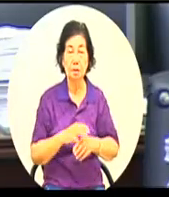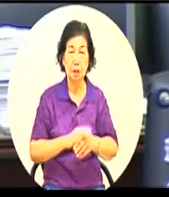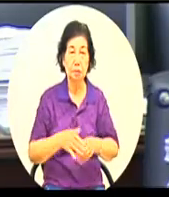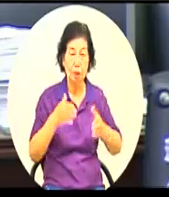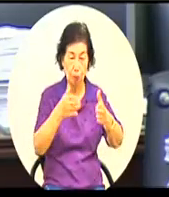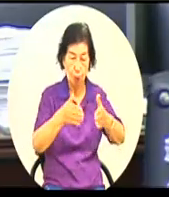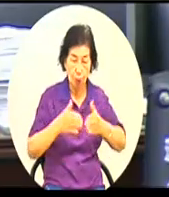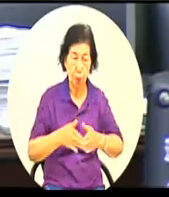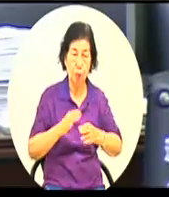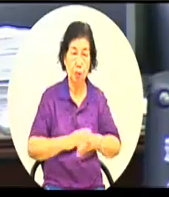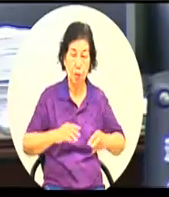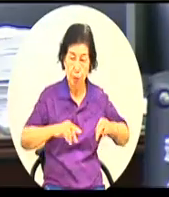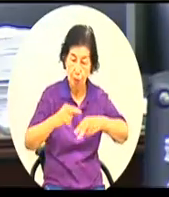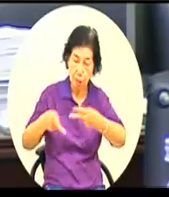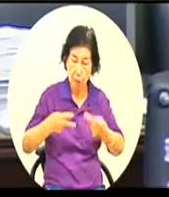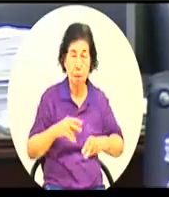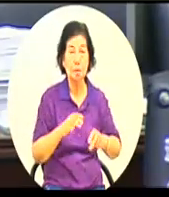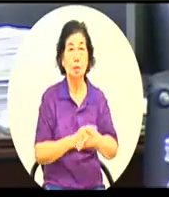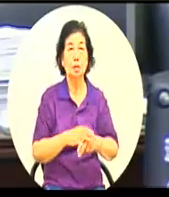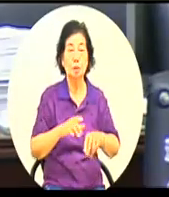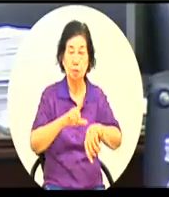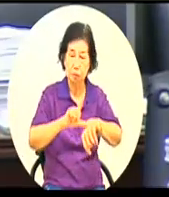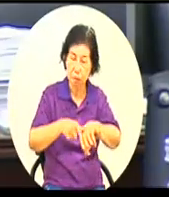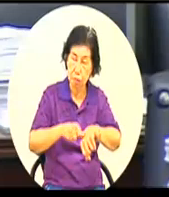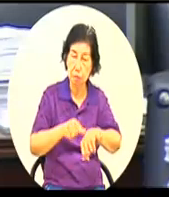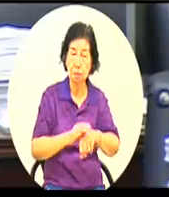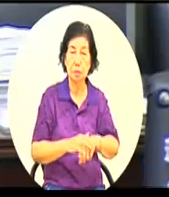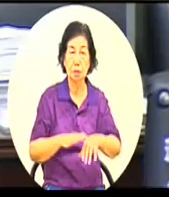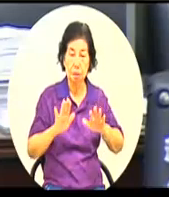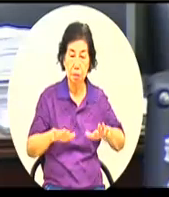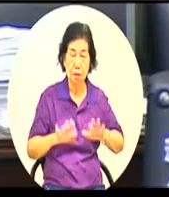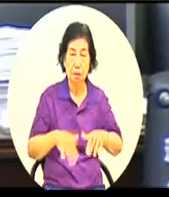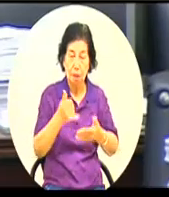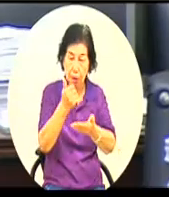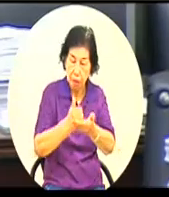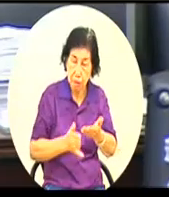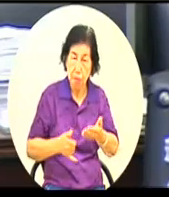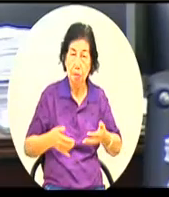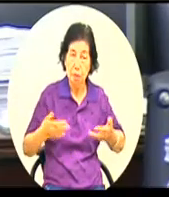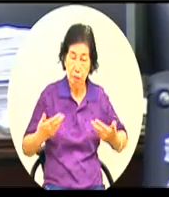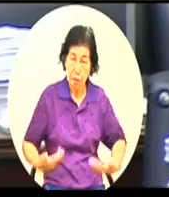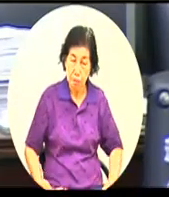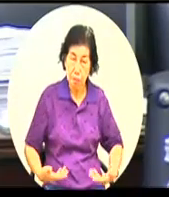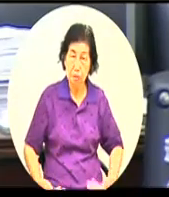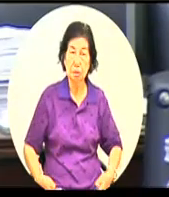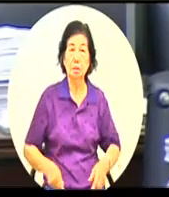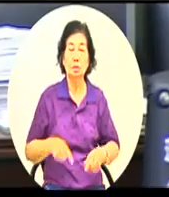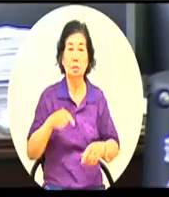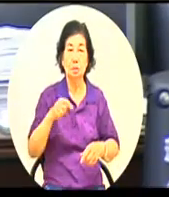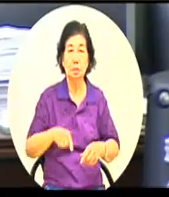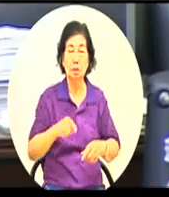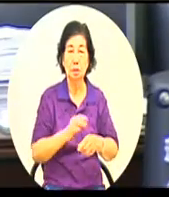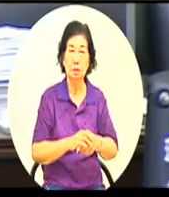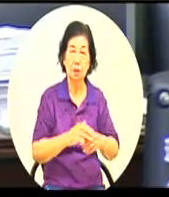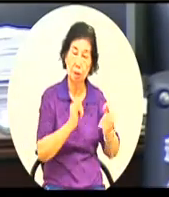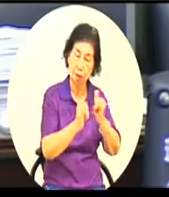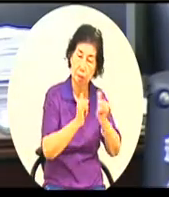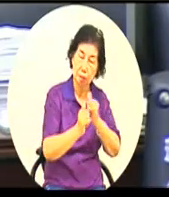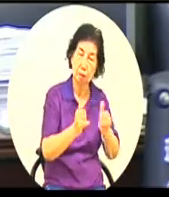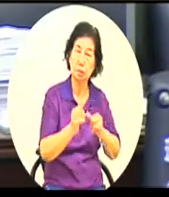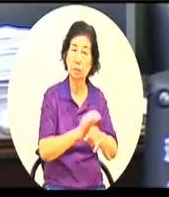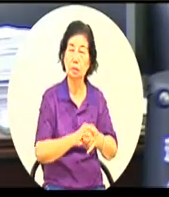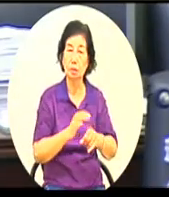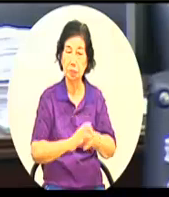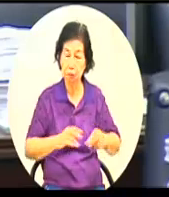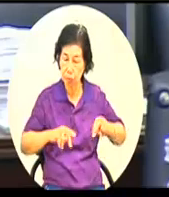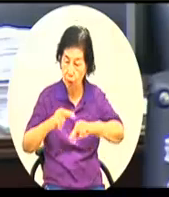改革。目前已经退休的人，我不会做任何更动，他们的退休